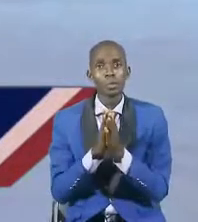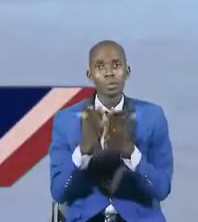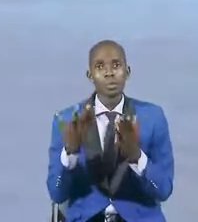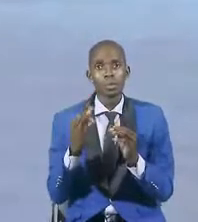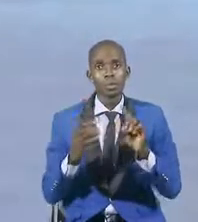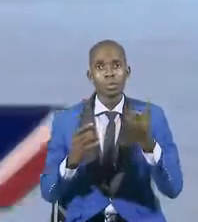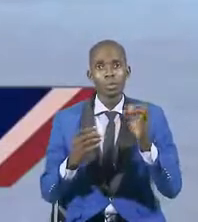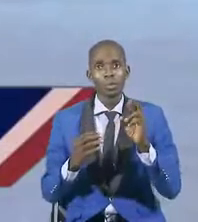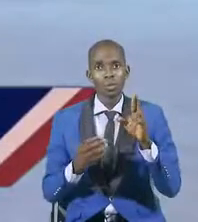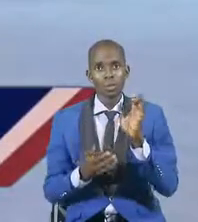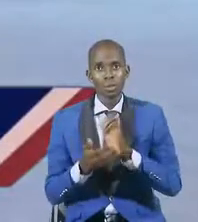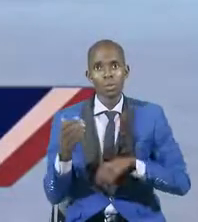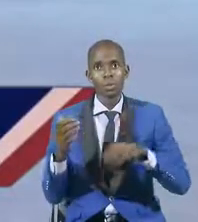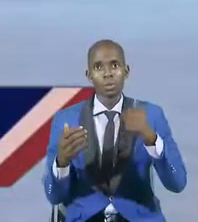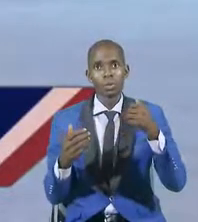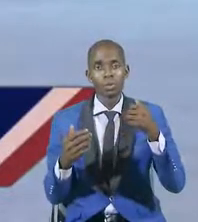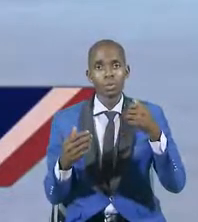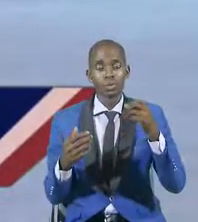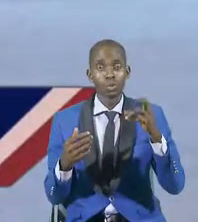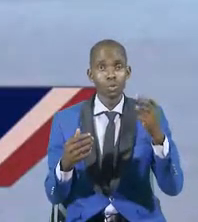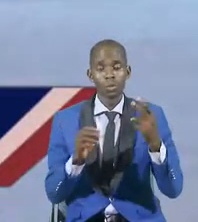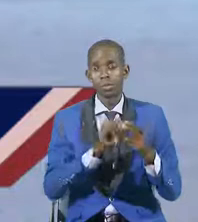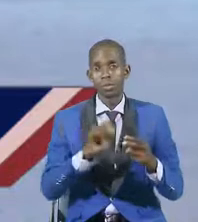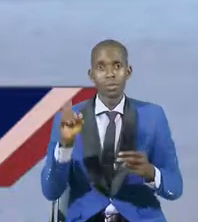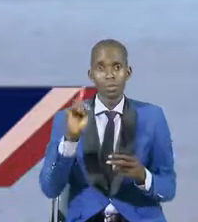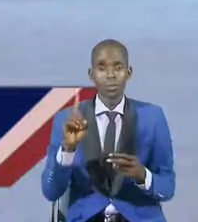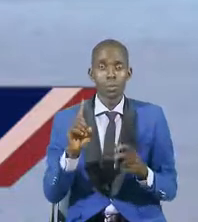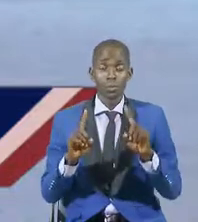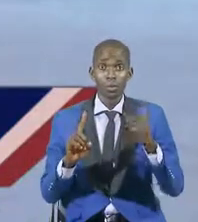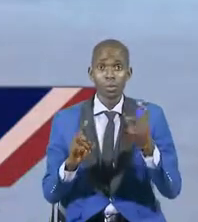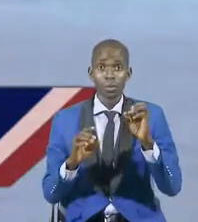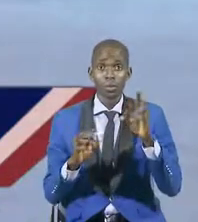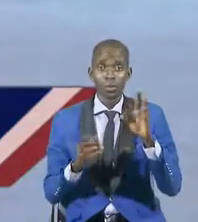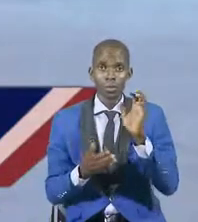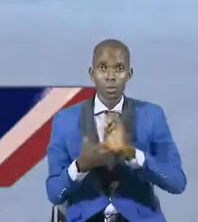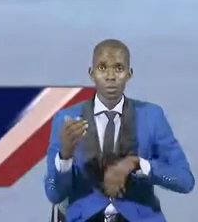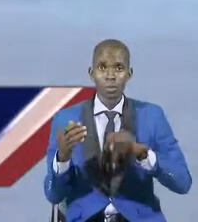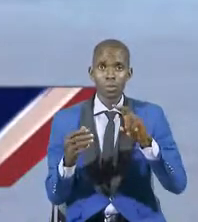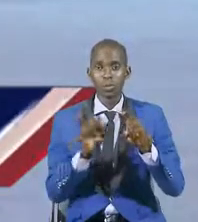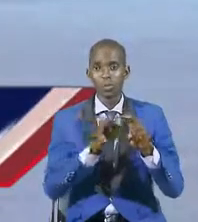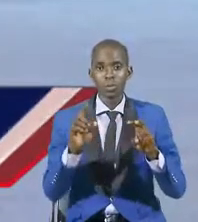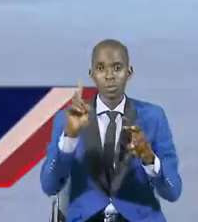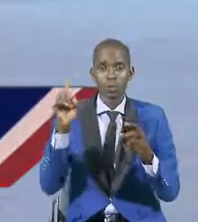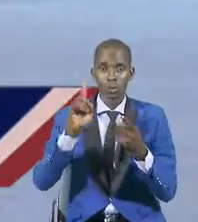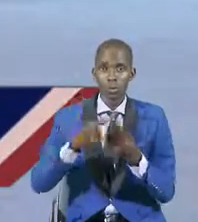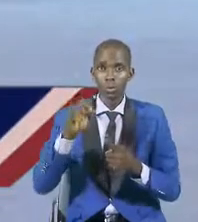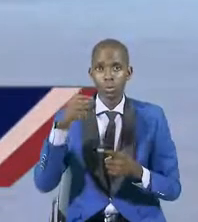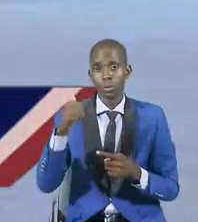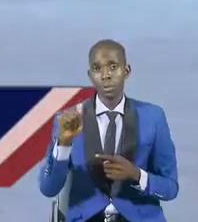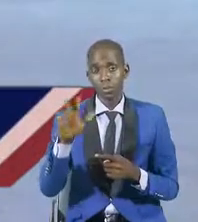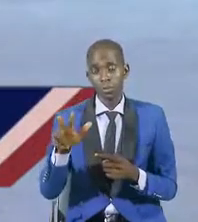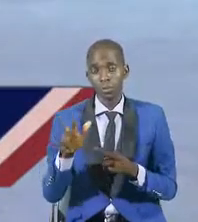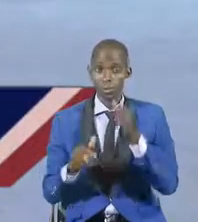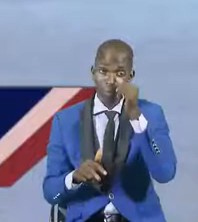chapitre 12, du verset 1 jusqu'au verset 13. Je lis le verset 1. Et